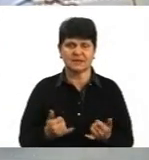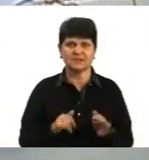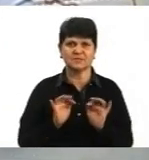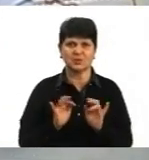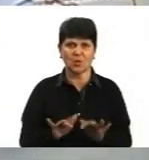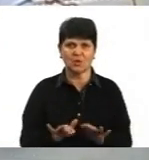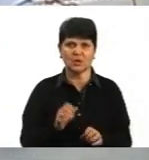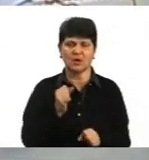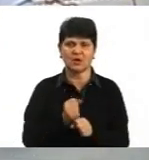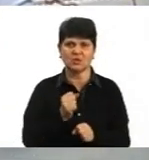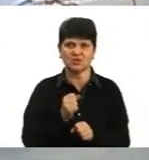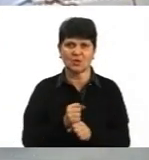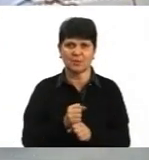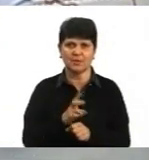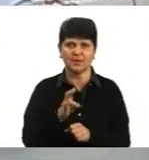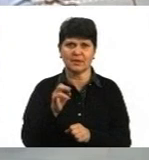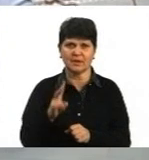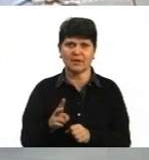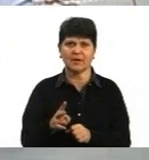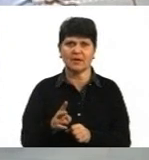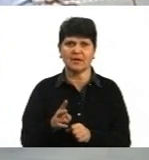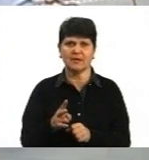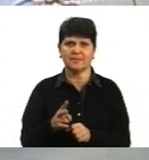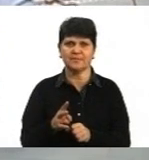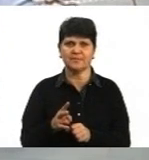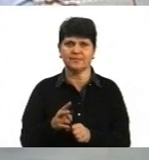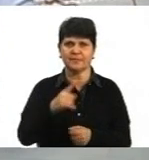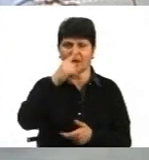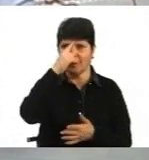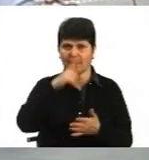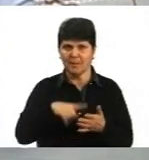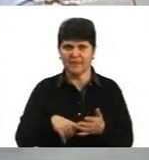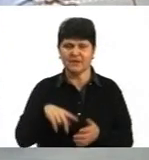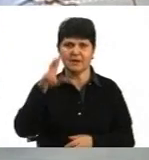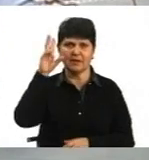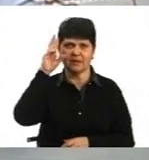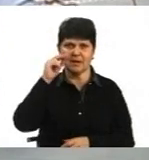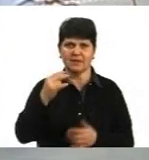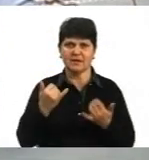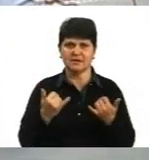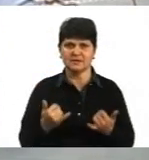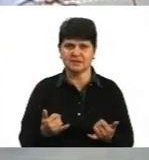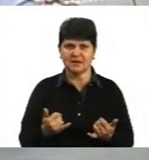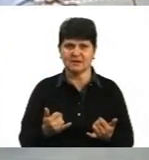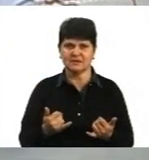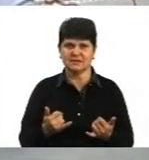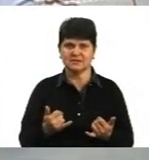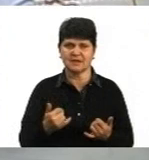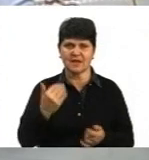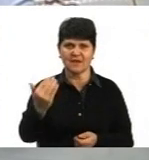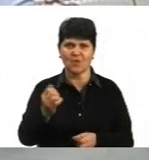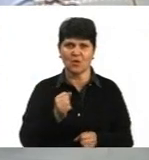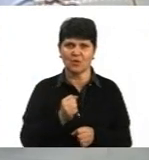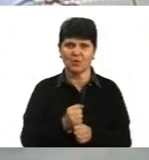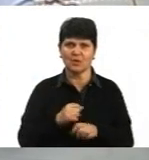розробляє, прорахувавши, набравши перших певних вихідних даних, це зараз якраз його робота,